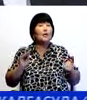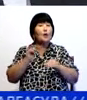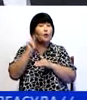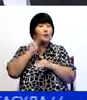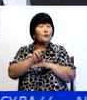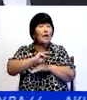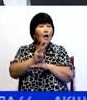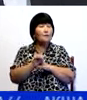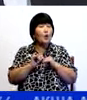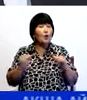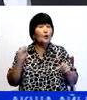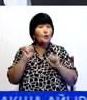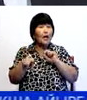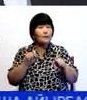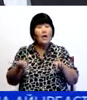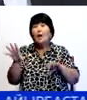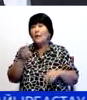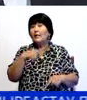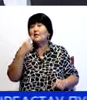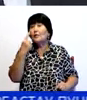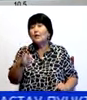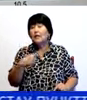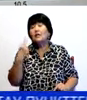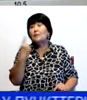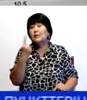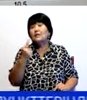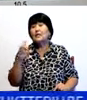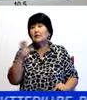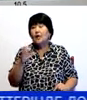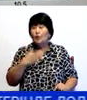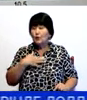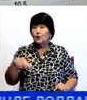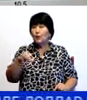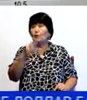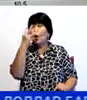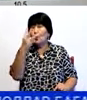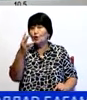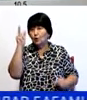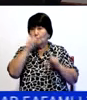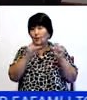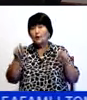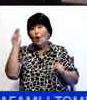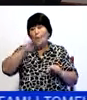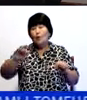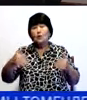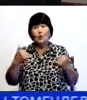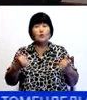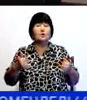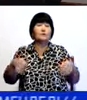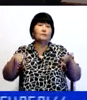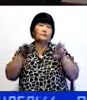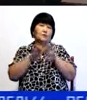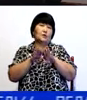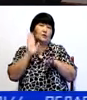біліммен қамтуды ұлғайту тапсырылды. Бәрін айтта бірін айт, 1 қыркүйекте біздің облыстың 3 мектебі оқушылар үшін есік